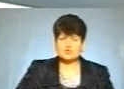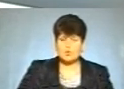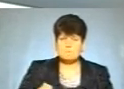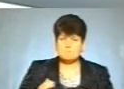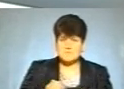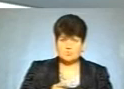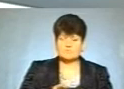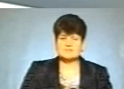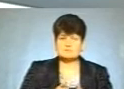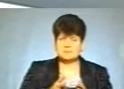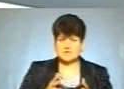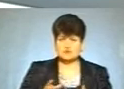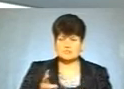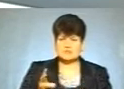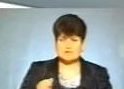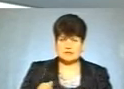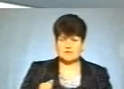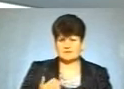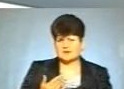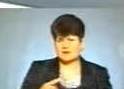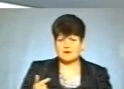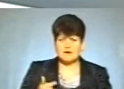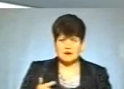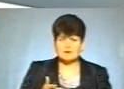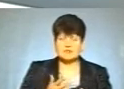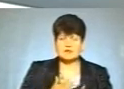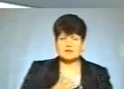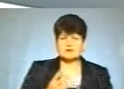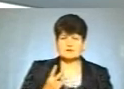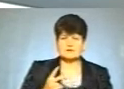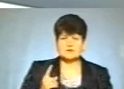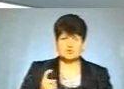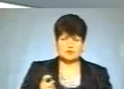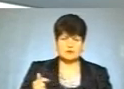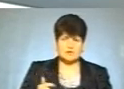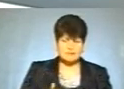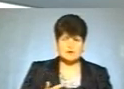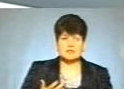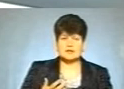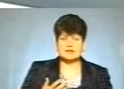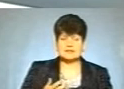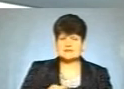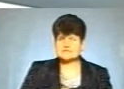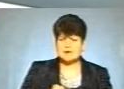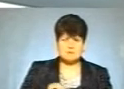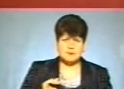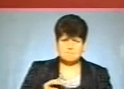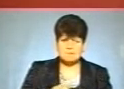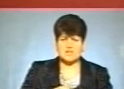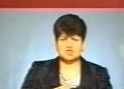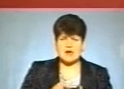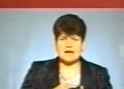там збільшується на пару гривень, тобто він становить там 202 гривні. Відповідно, найнижча